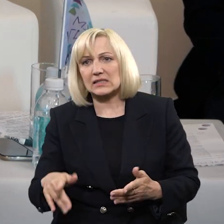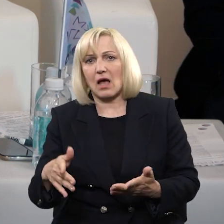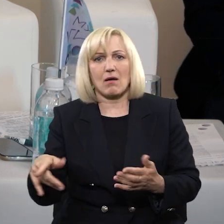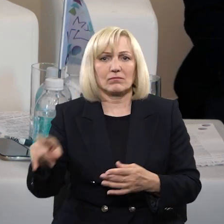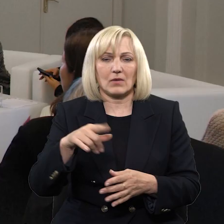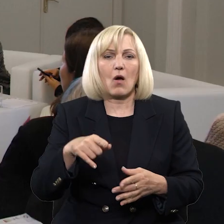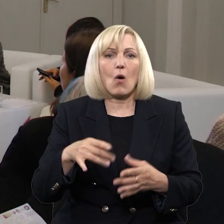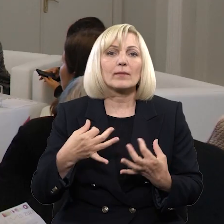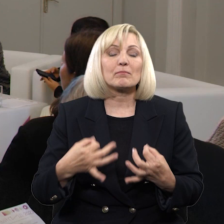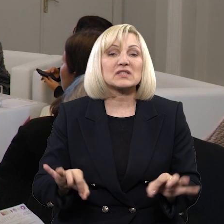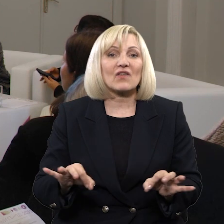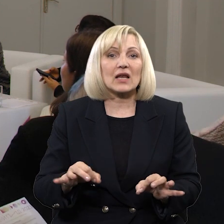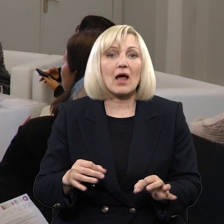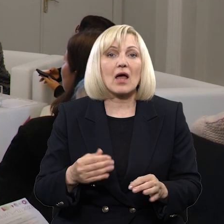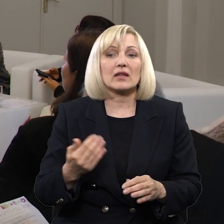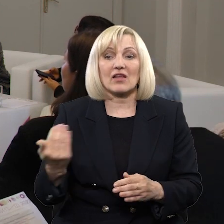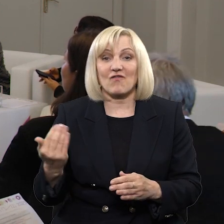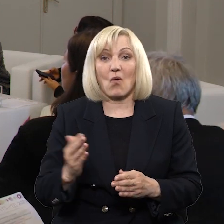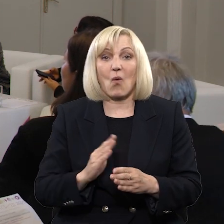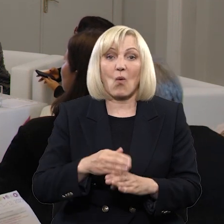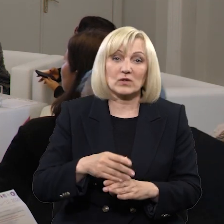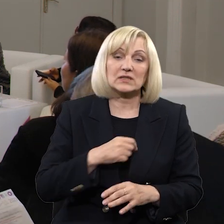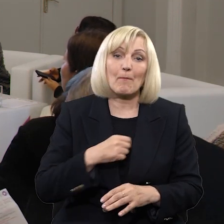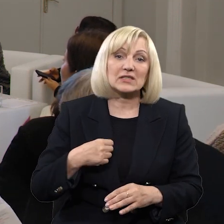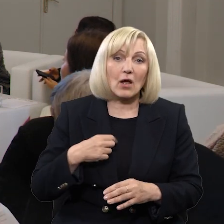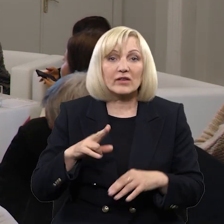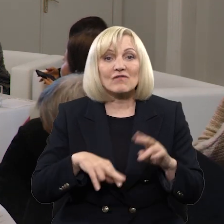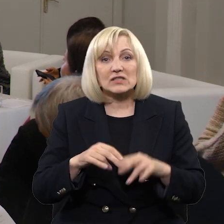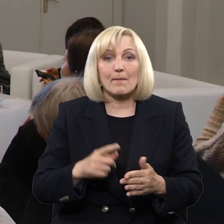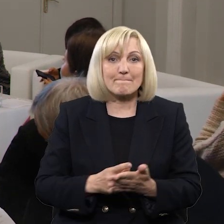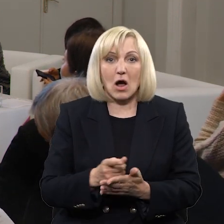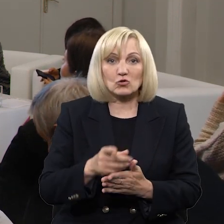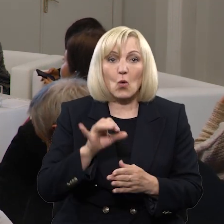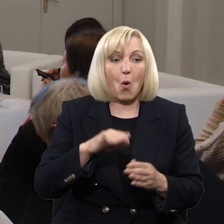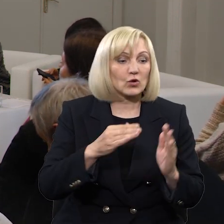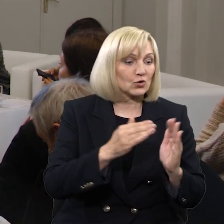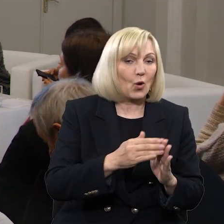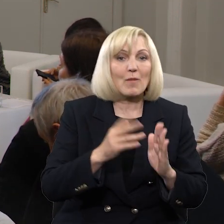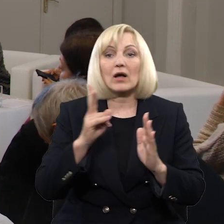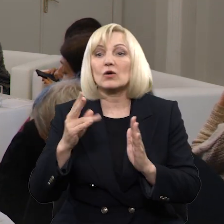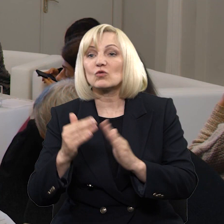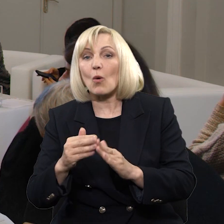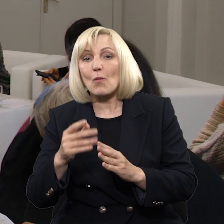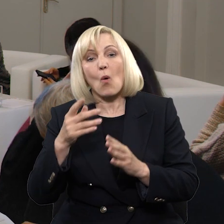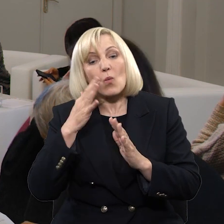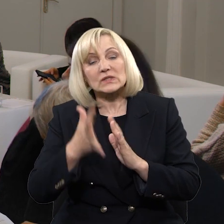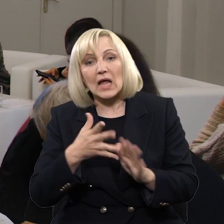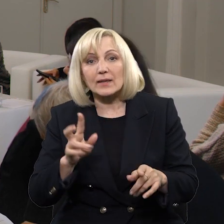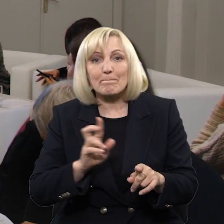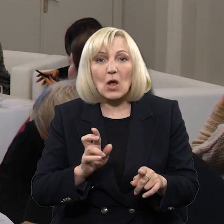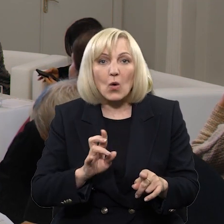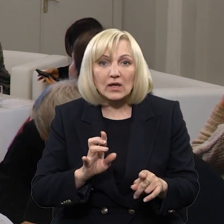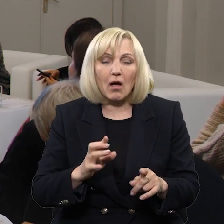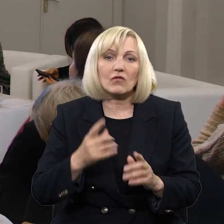позволяют его гостью его посетителю самостоятельно выстроить маршрут от дома к дому узнать биографии